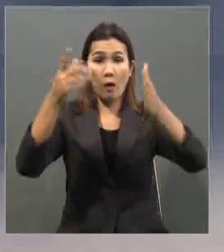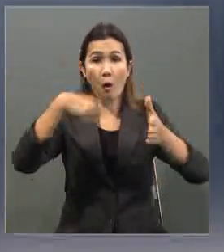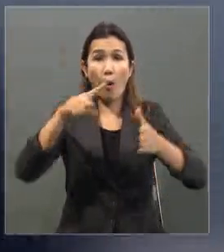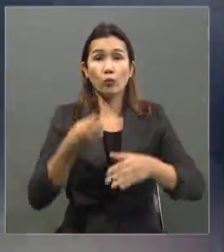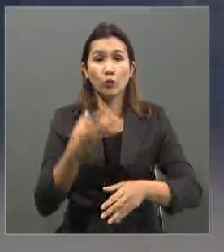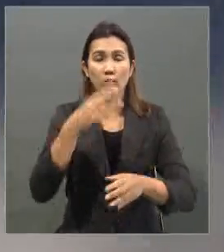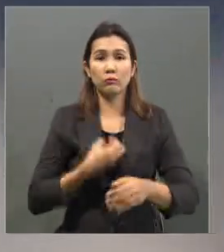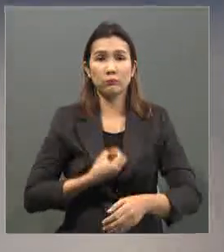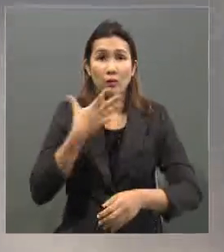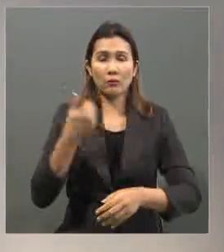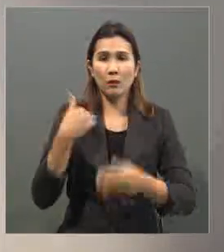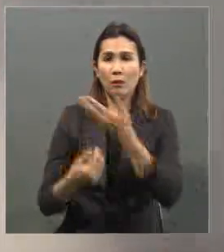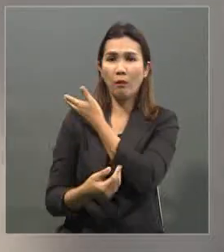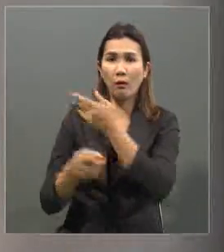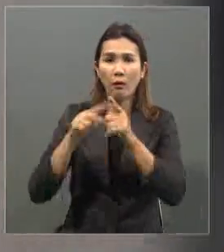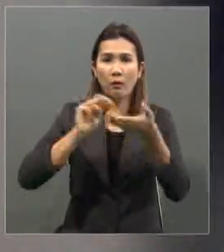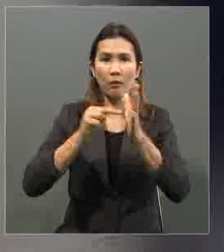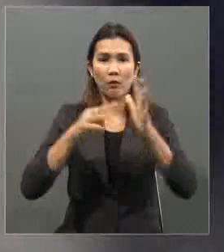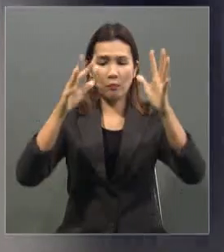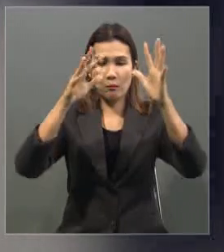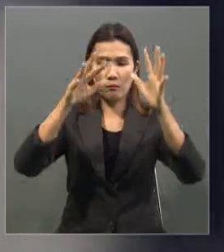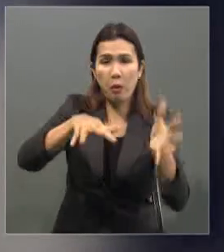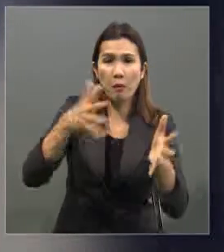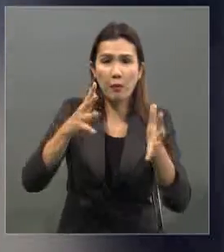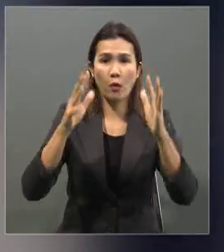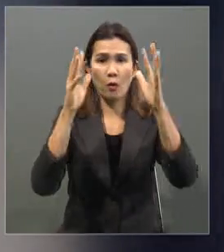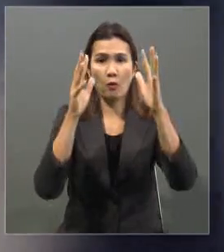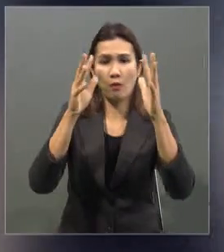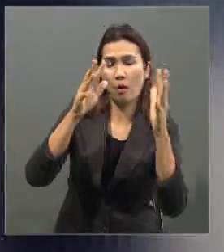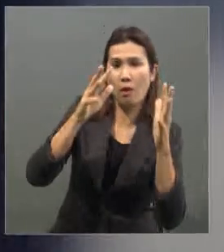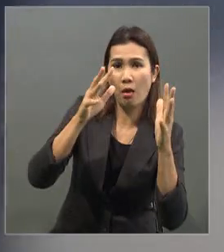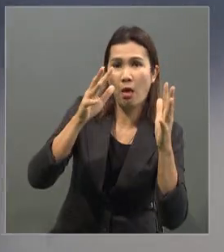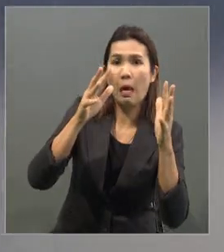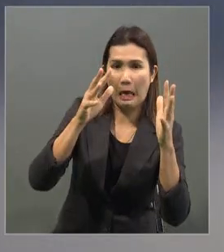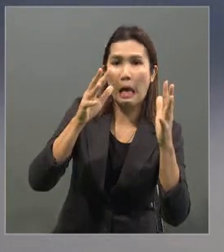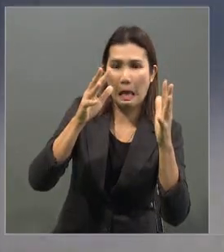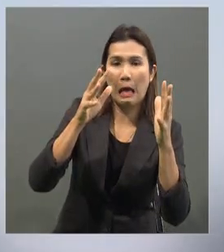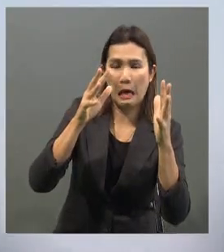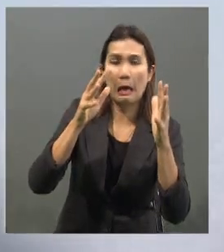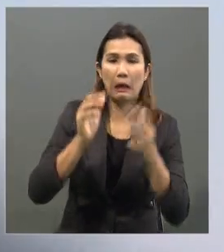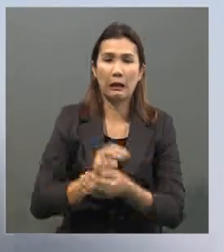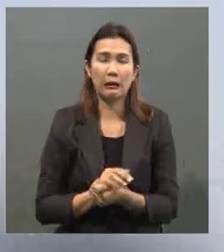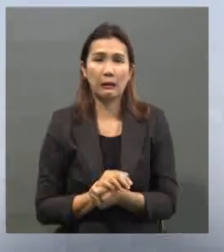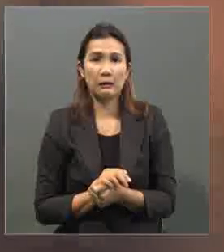เนี่ยคือภาพของตึกตึกมันทรุดลงมาแต่มันไม่ถล่มไงงมันก็เลยอยู่เอียงๆแบบเคุณผู้